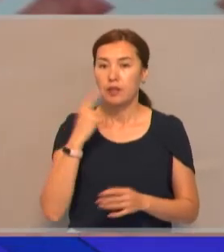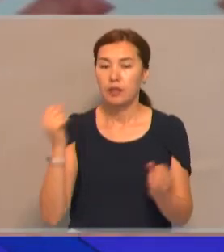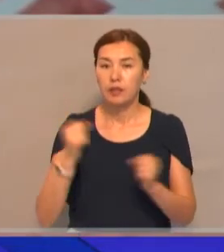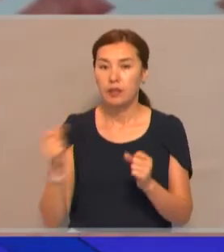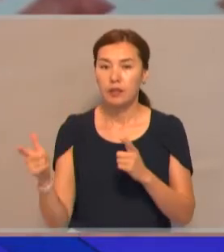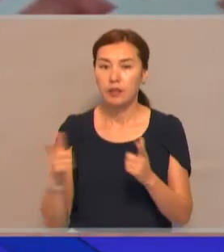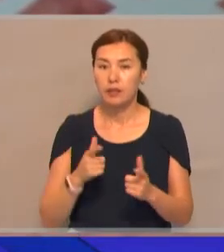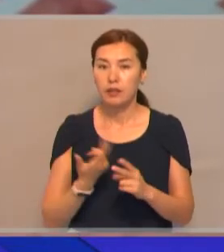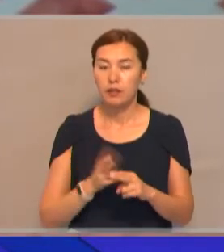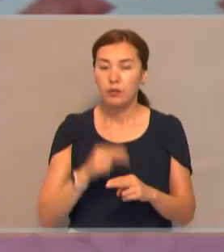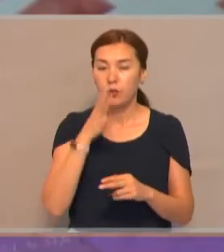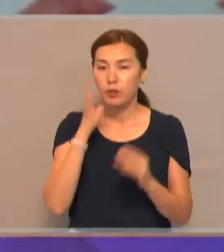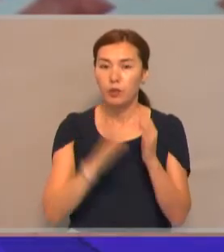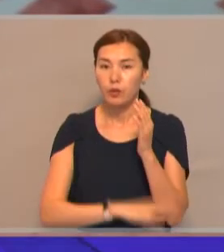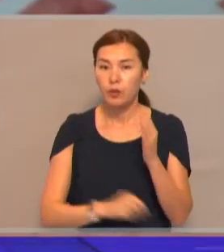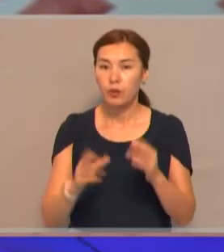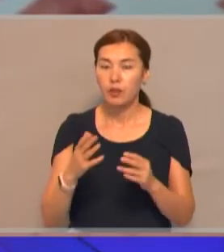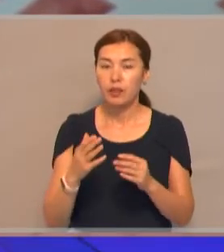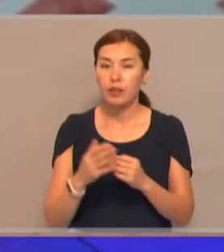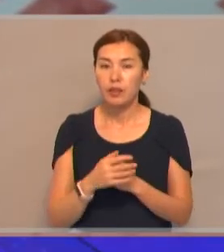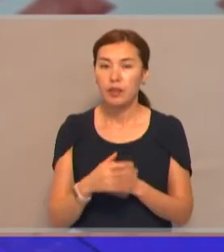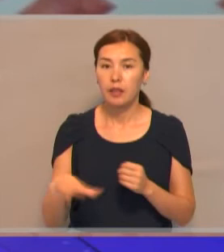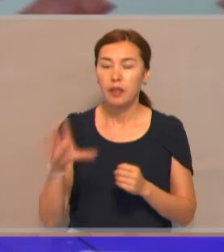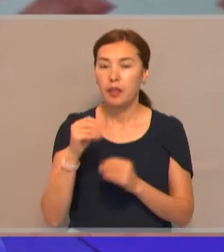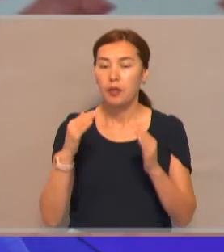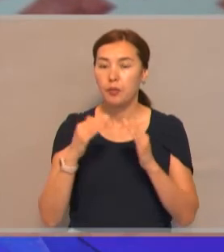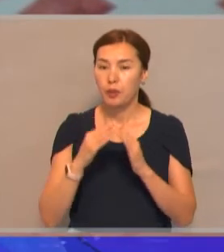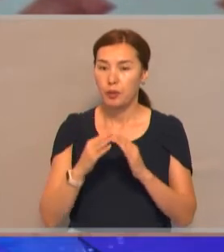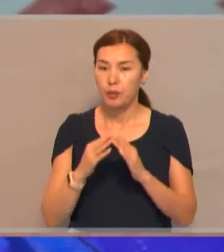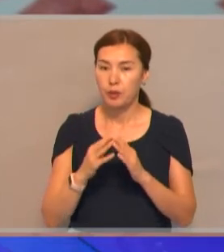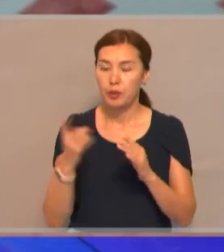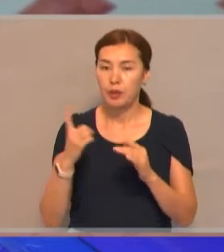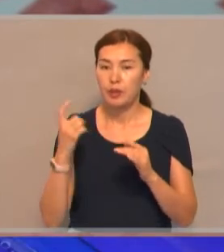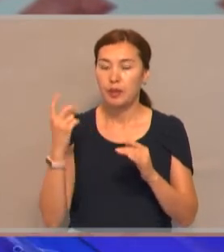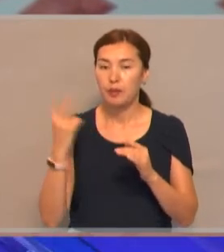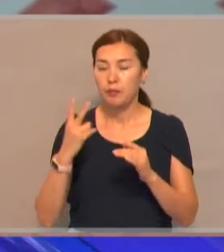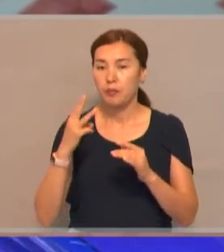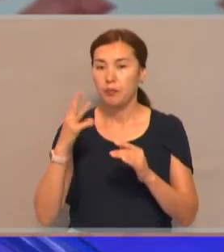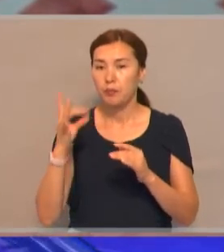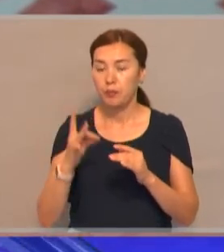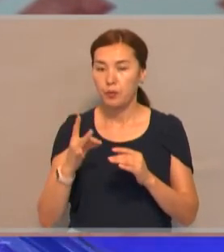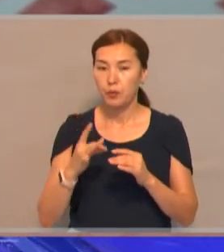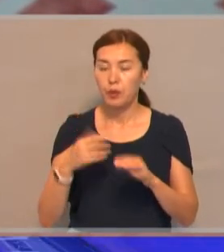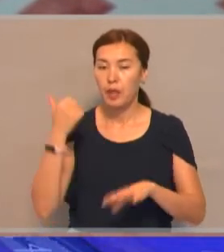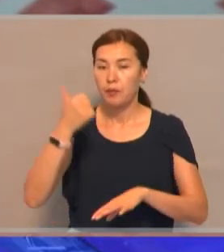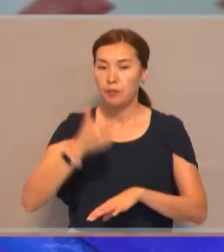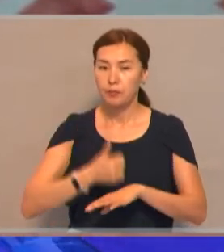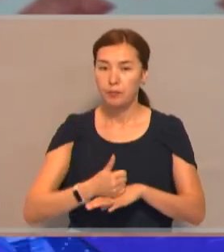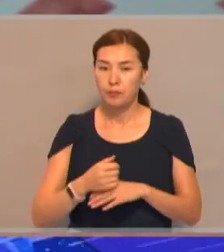дайындық бойынша. Осы жол соңғы созыншы, барлық үйдің ана бірінші, екінші микрорайон жақ ең бас.